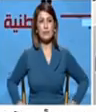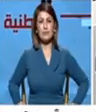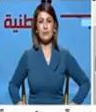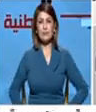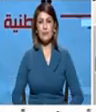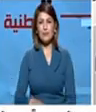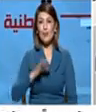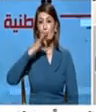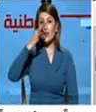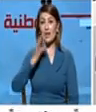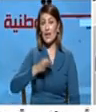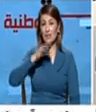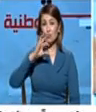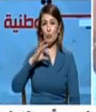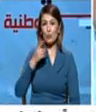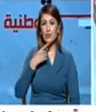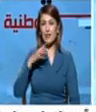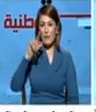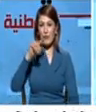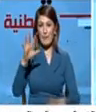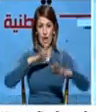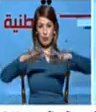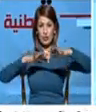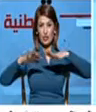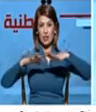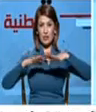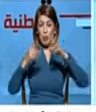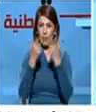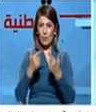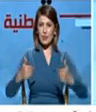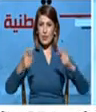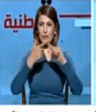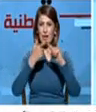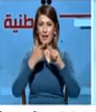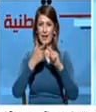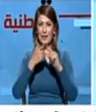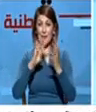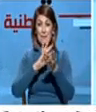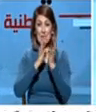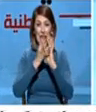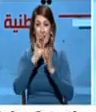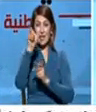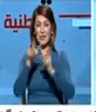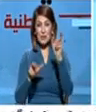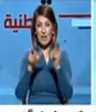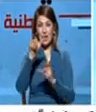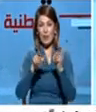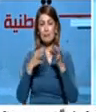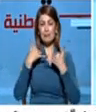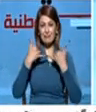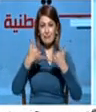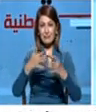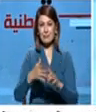اكيد العديد من القاده يصير في البلاد ضيوف مع اه سيد احمد عندك ما